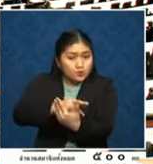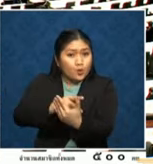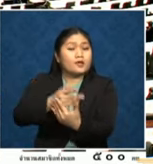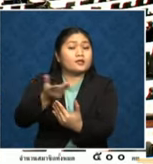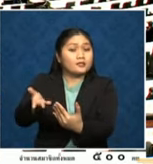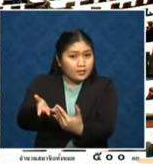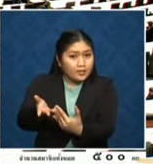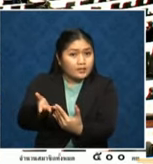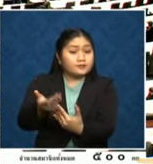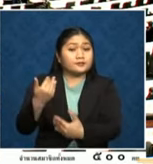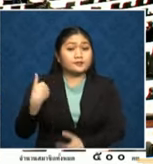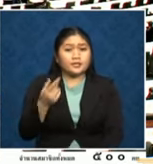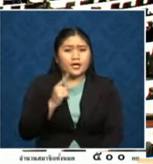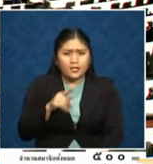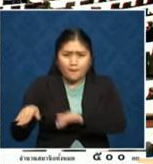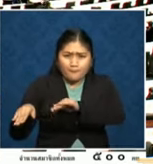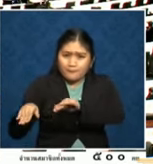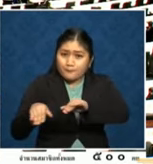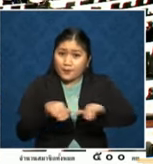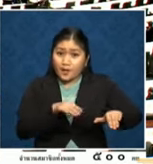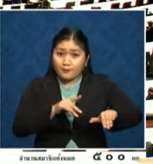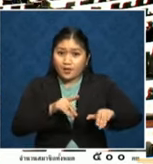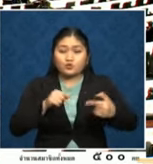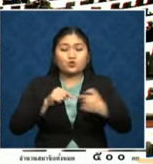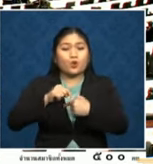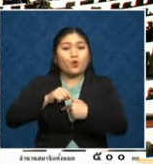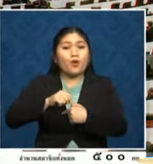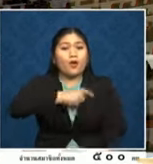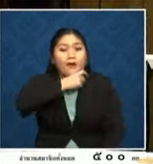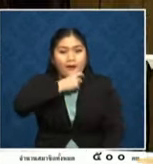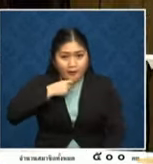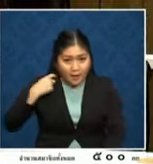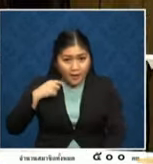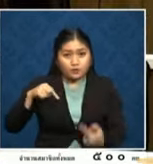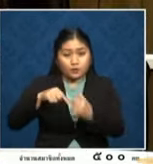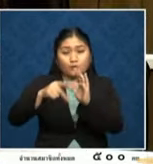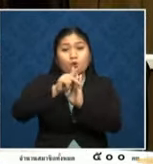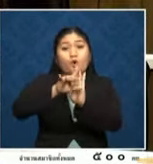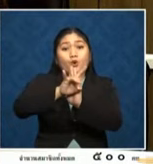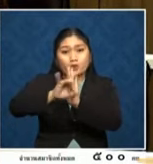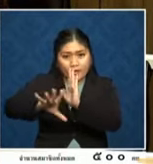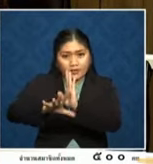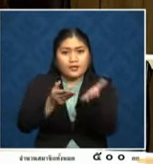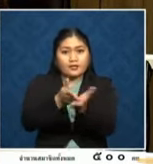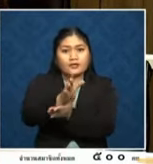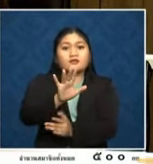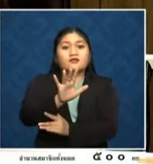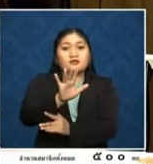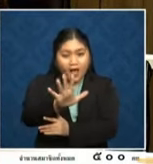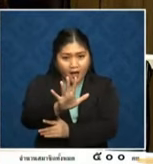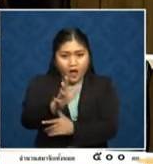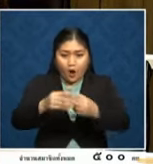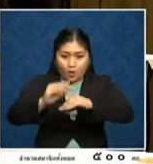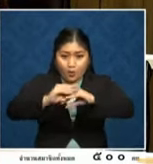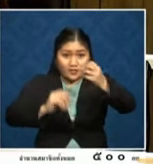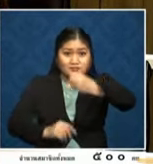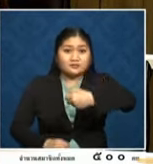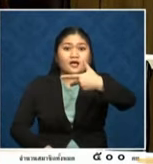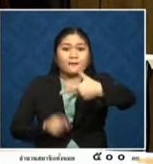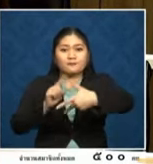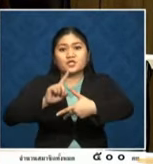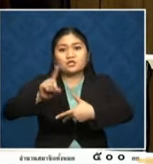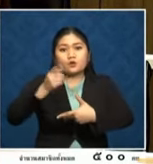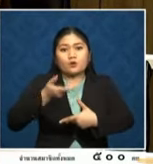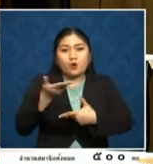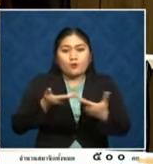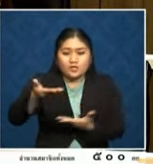และสิ่งแวดล้อมเพื่อเตรียมการรับมือกับปัญหาภัยแล้งในพื้นที่จังหวัดร้อยเอ็ดเขต5ผ่าน3โครงการดังนี้ค่ะโครงการที่1ขอให้พิจาร